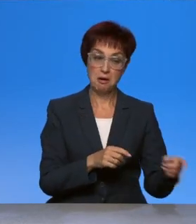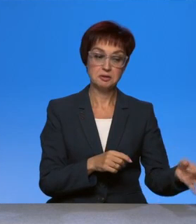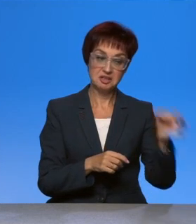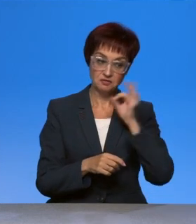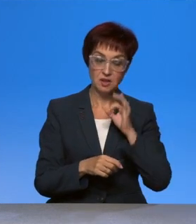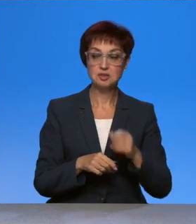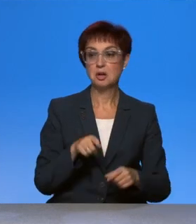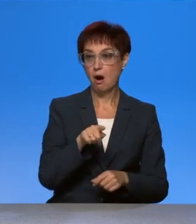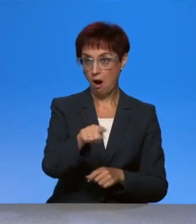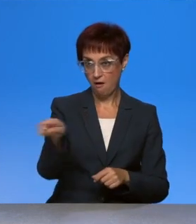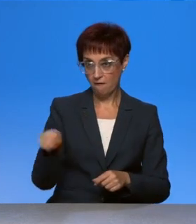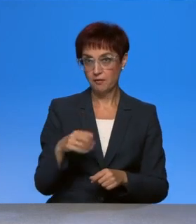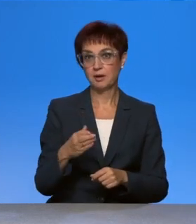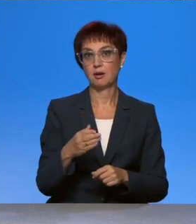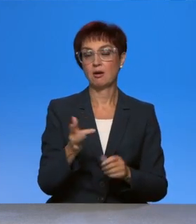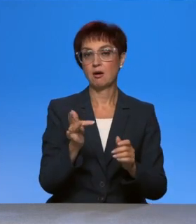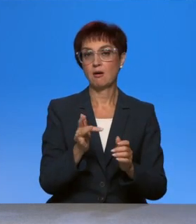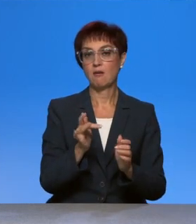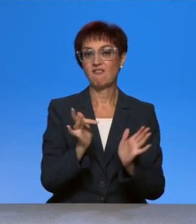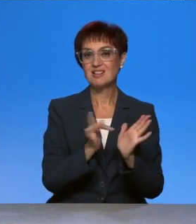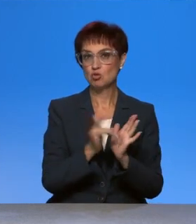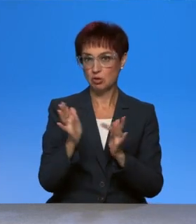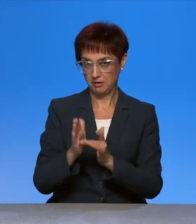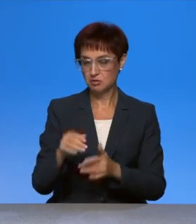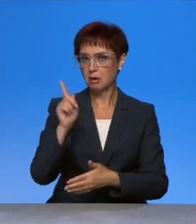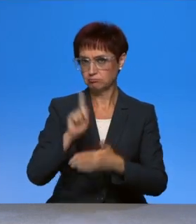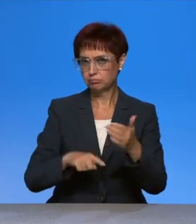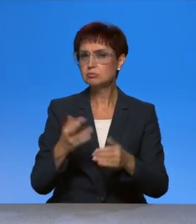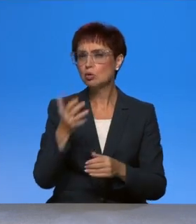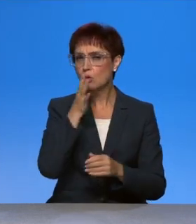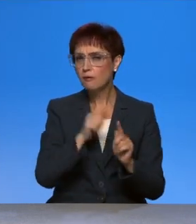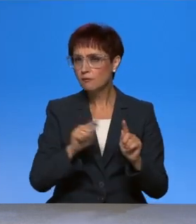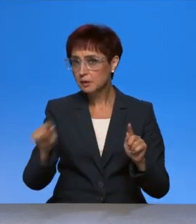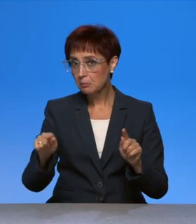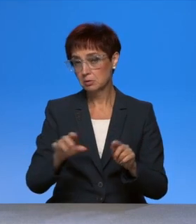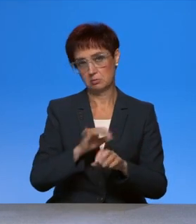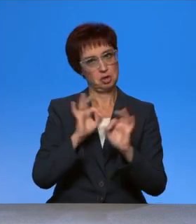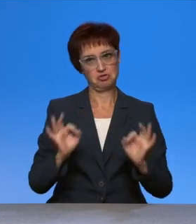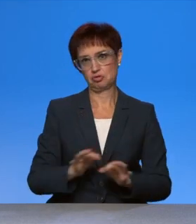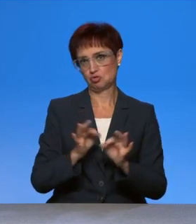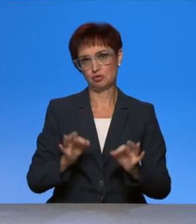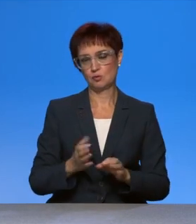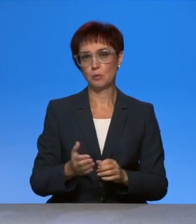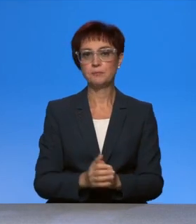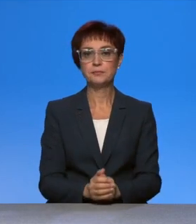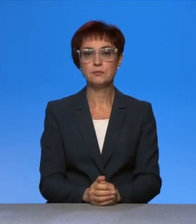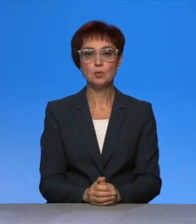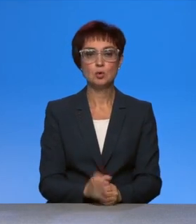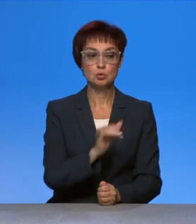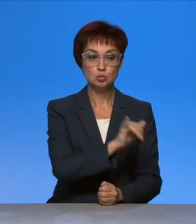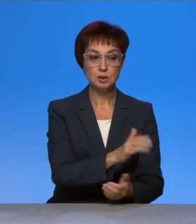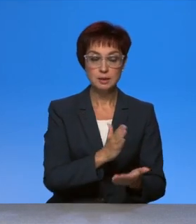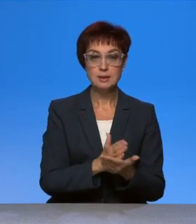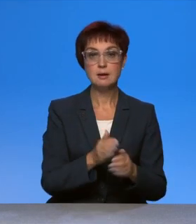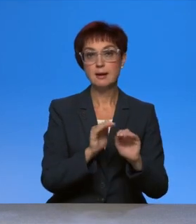это глубокая философия, я бы сказал. Вот. Ну, ответ у них был такой интересный. У них есть такая детская особенность.